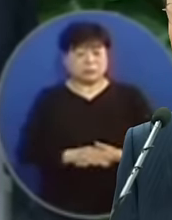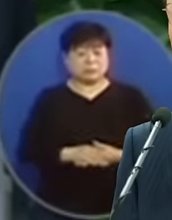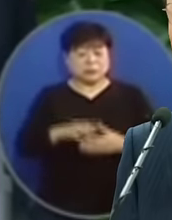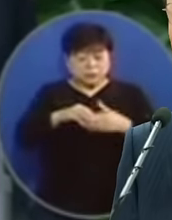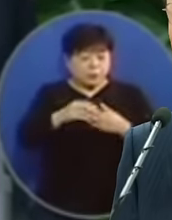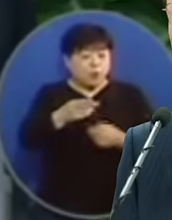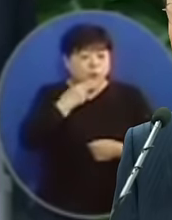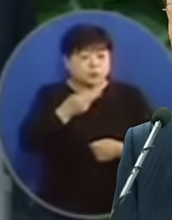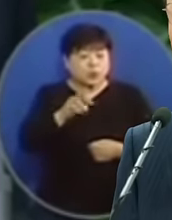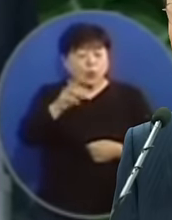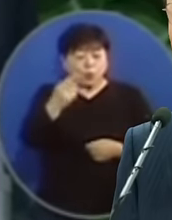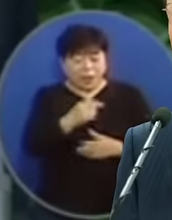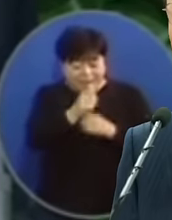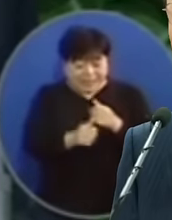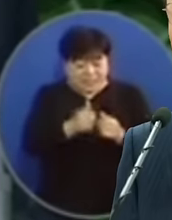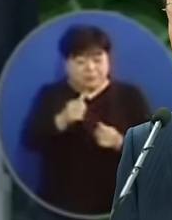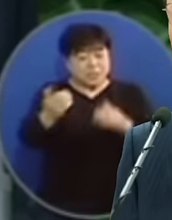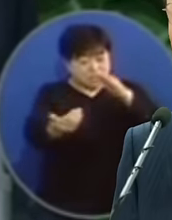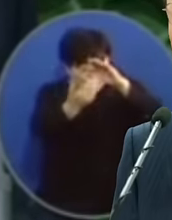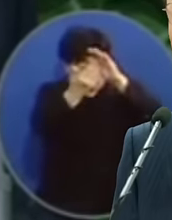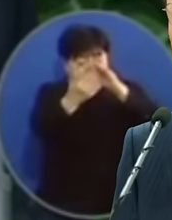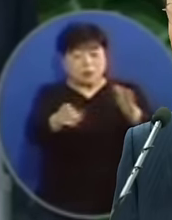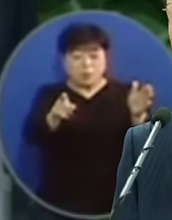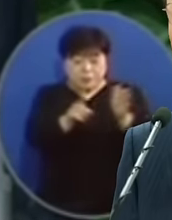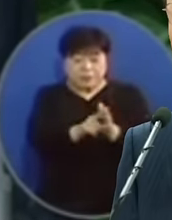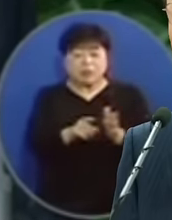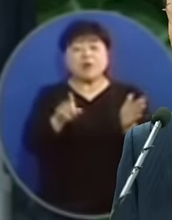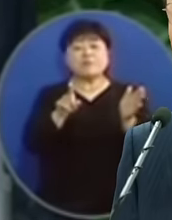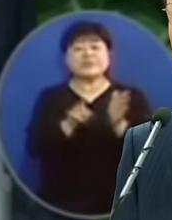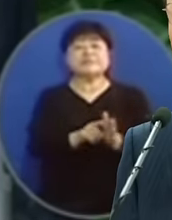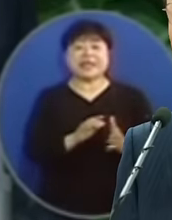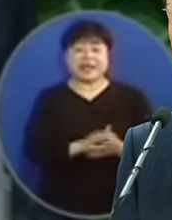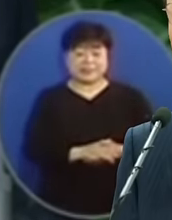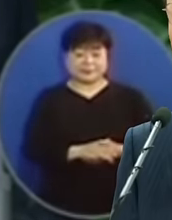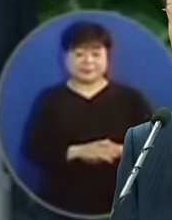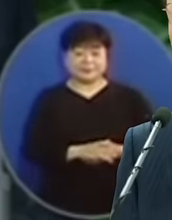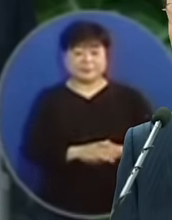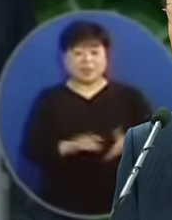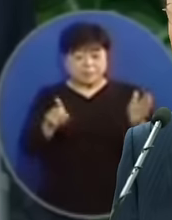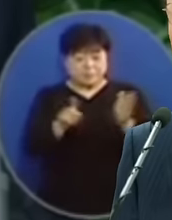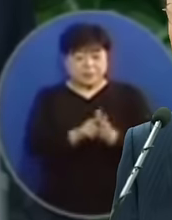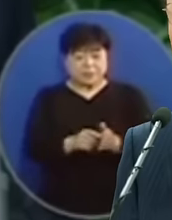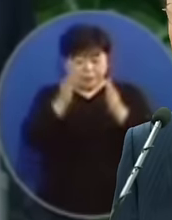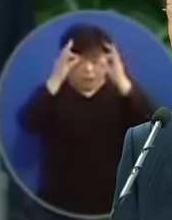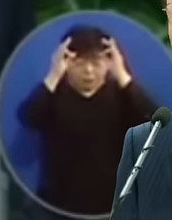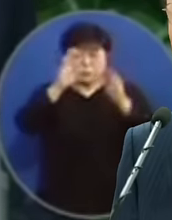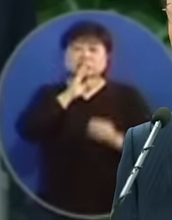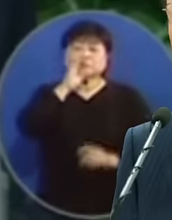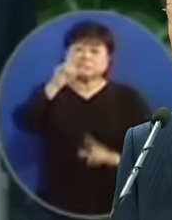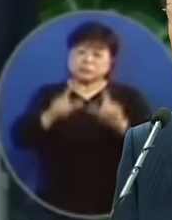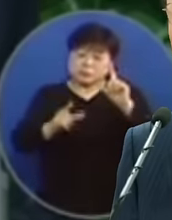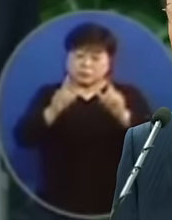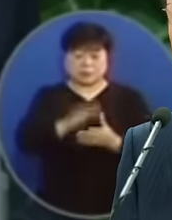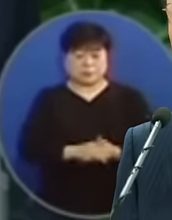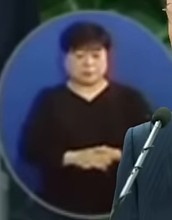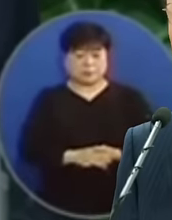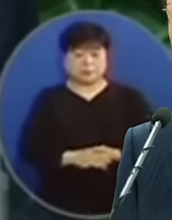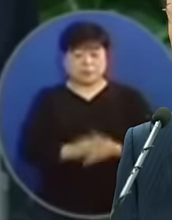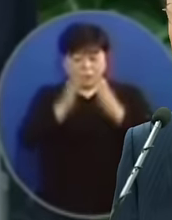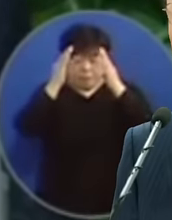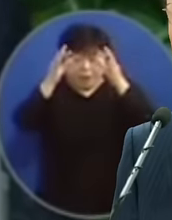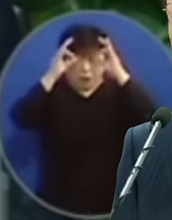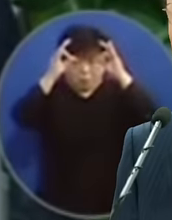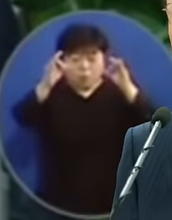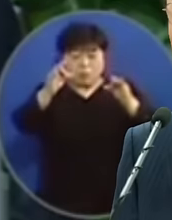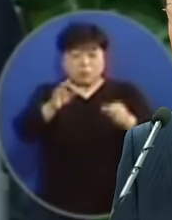소리는 잡히는 게 없어도 하나님이 이루어 주신 것을 믿는 것이 믿음인 것입니다. 믿음은 바라는 것이 실상인 것입니다. 우리가 바라는